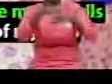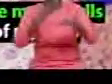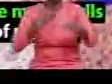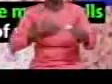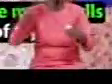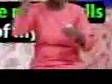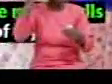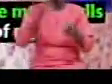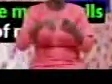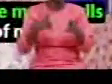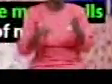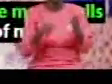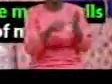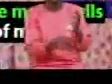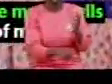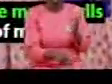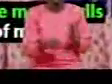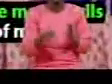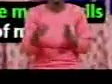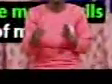Jusqu'au bout de mes